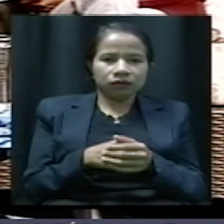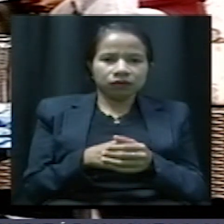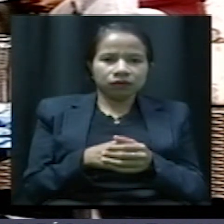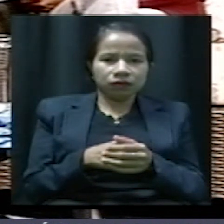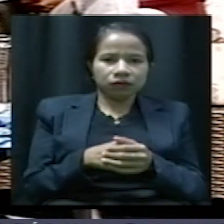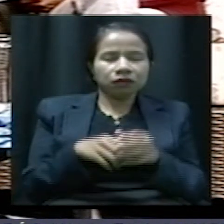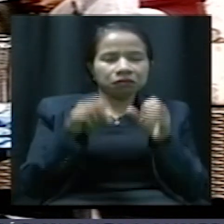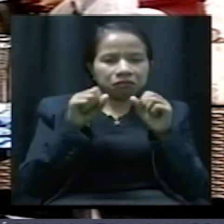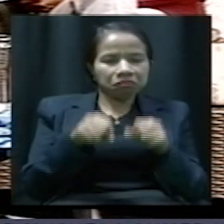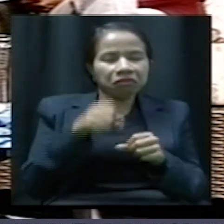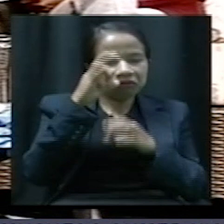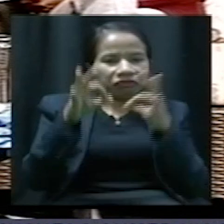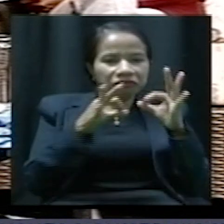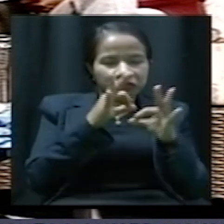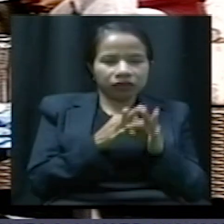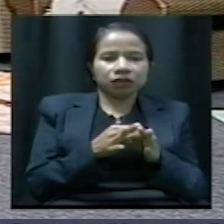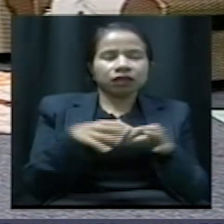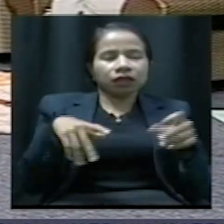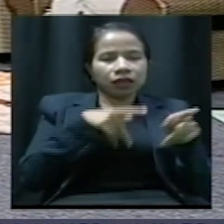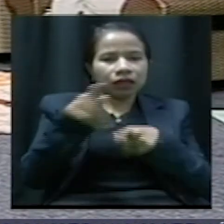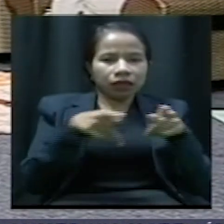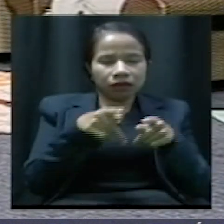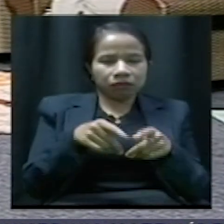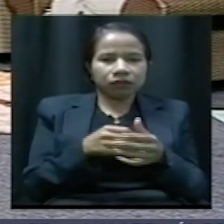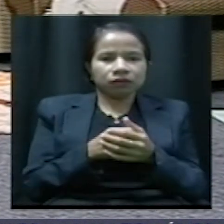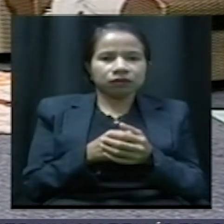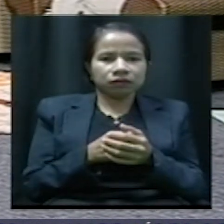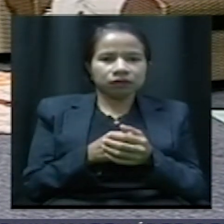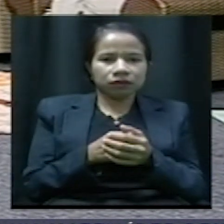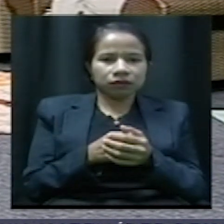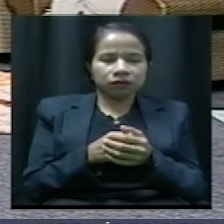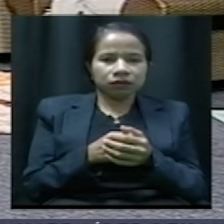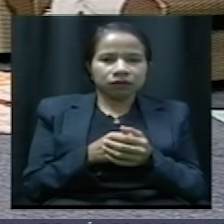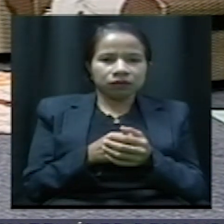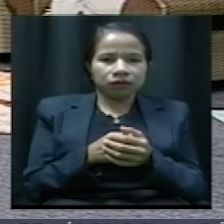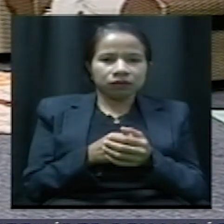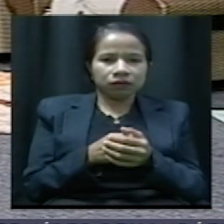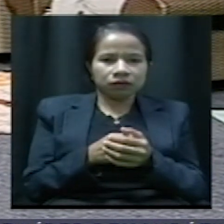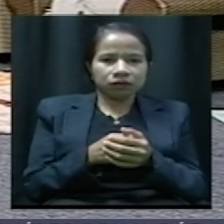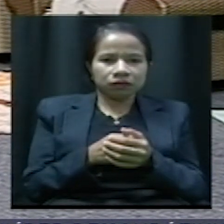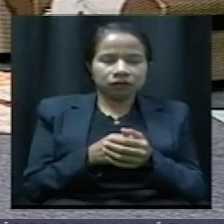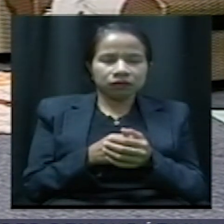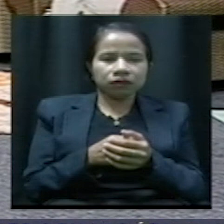mak ne bela garantir katak nini cliente sira ne consumidores nini empregador sira satisfeito ho